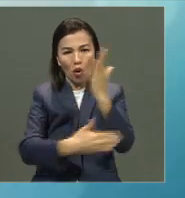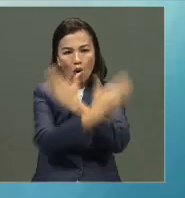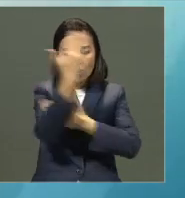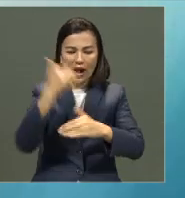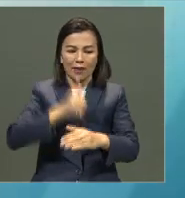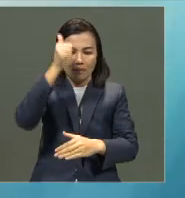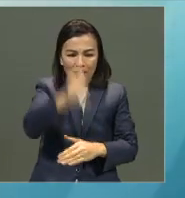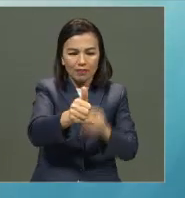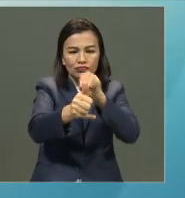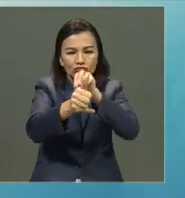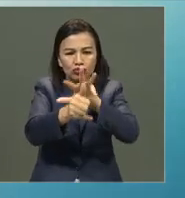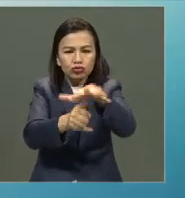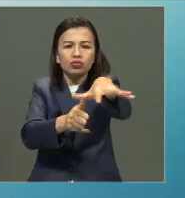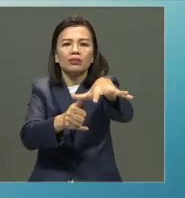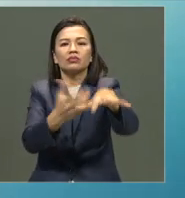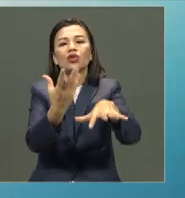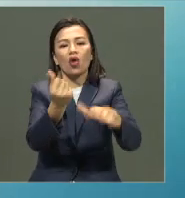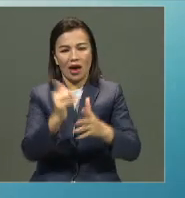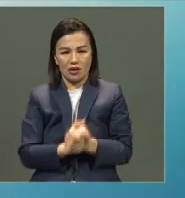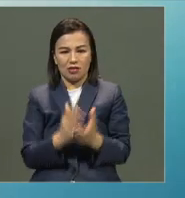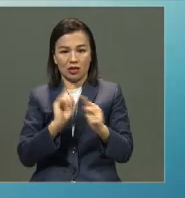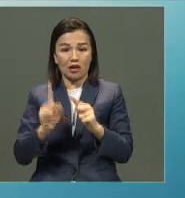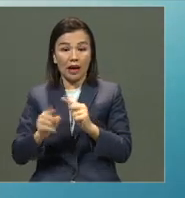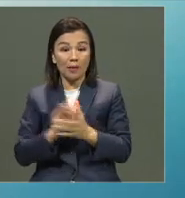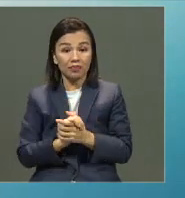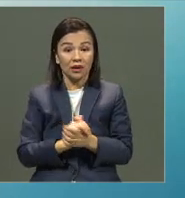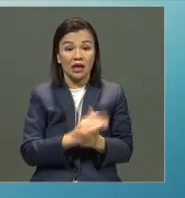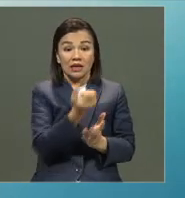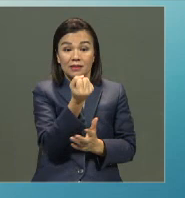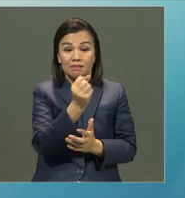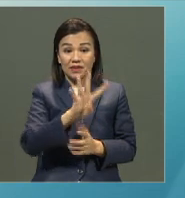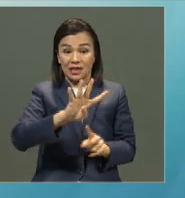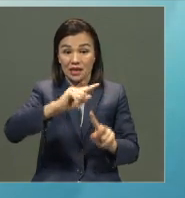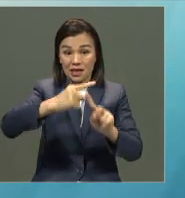นาทีช่วงเวลานี้มีความสำคัญแล้วก็ระยะเวลาก็มีความสำคัญเพราะอะไรครับเพราะว่าจะได้ดูว่าสัมผัสไปกับคนอื่นๆอีกมากมายแค่ไหนนะครับจากนั้น14พฤษภาคมก็ไปทำ CT Scan